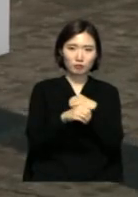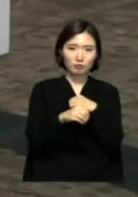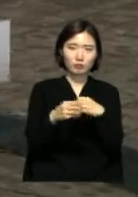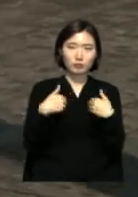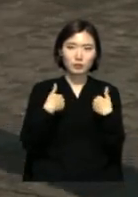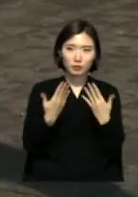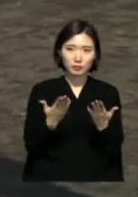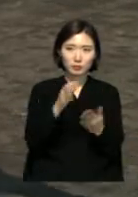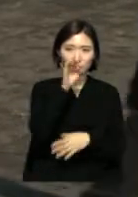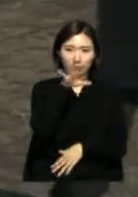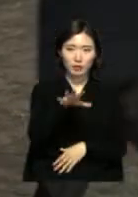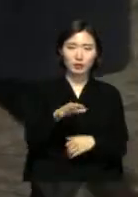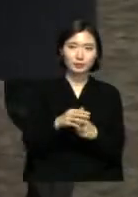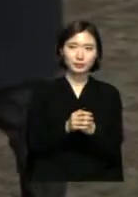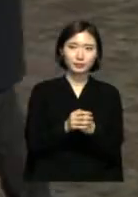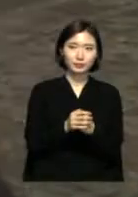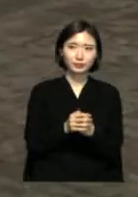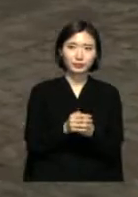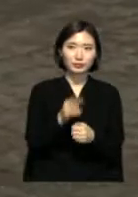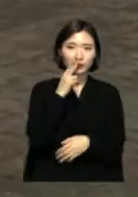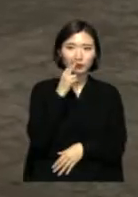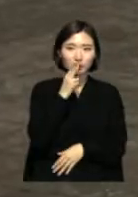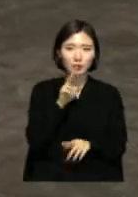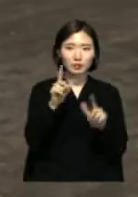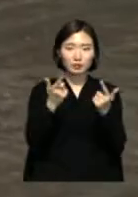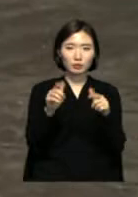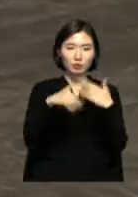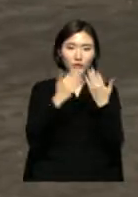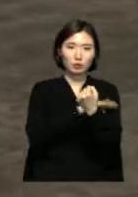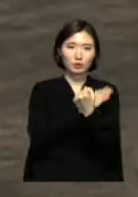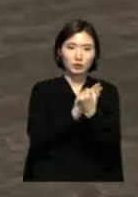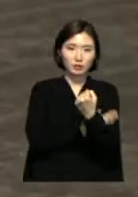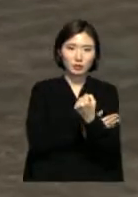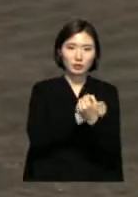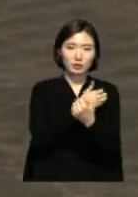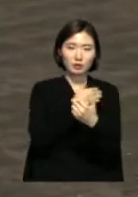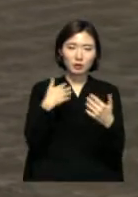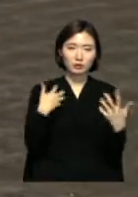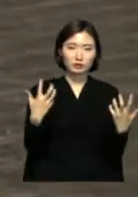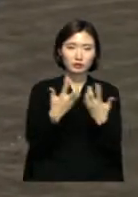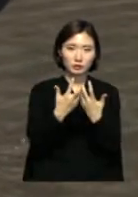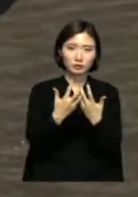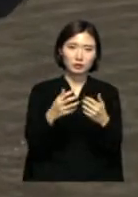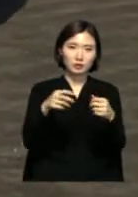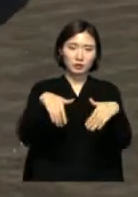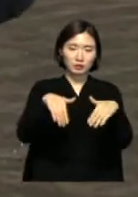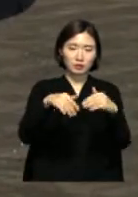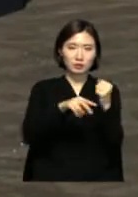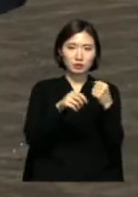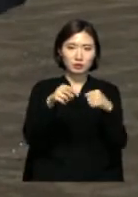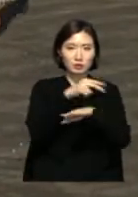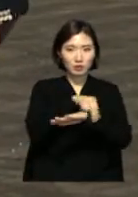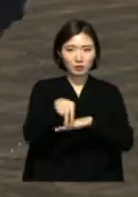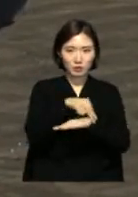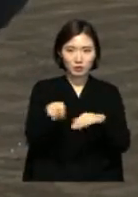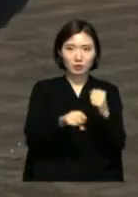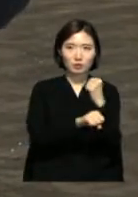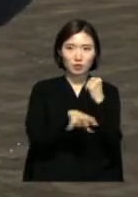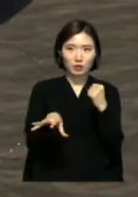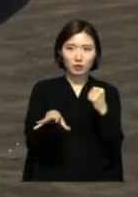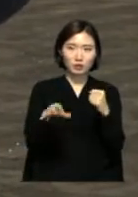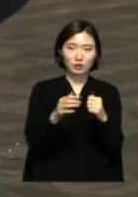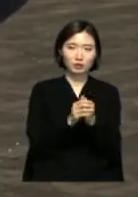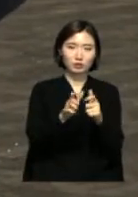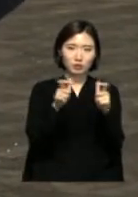일이겠죠. 흡연자와 비흡연자 모두의 권리를 충족할 설치 가이드라인 그리고 관리 방안은 흡연구역 확대와